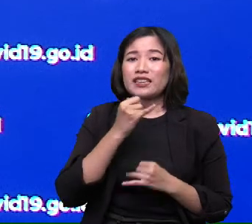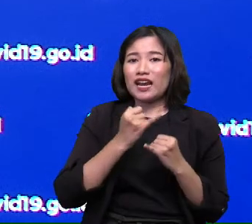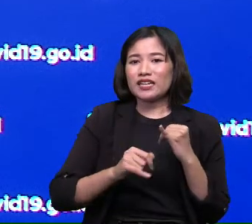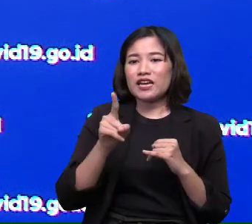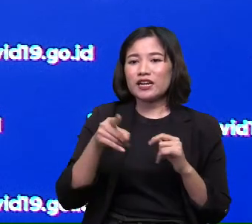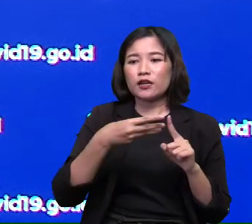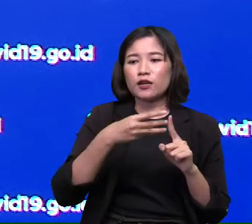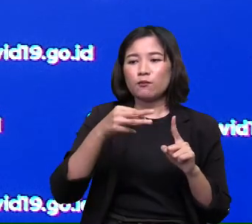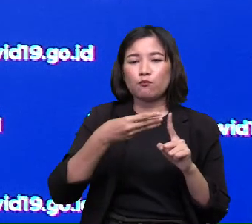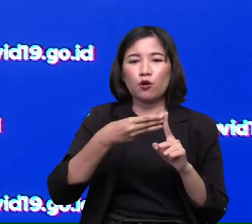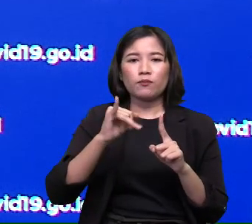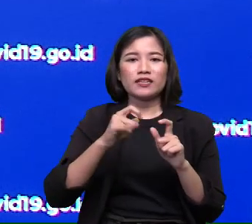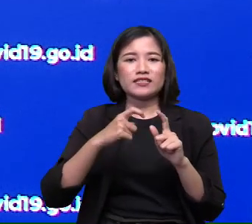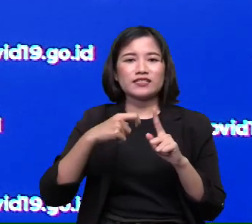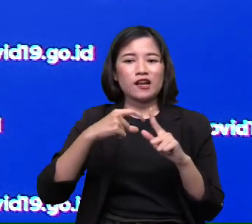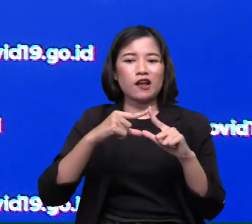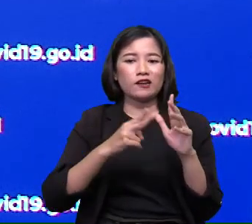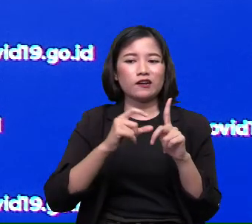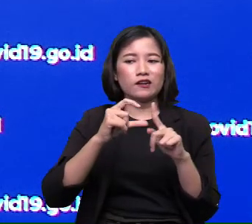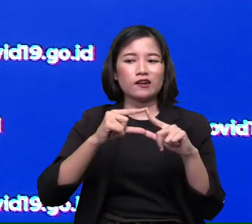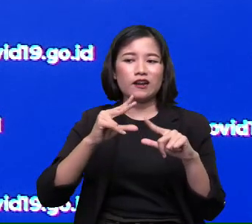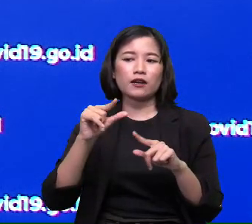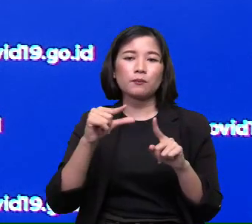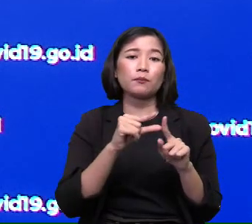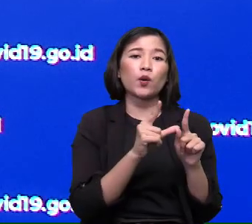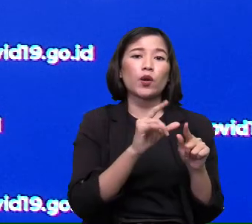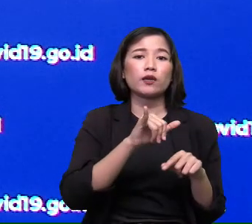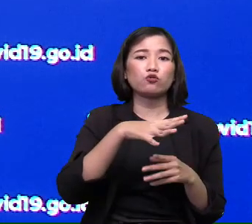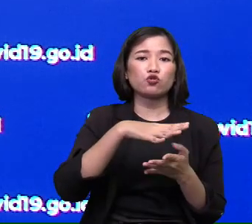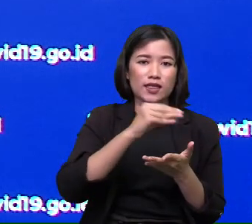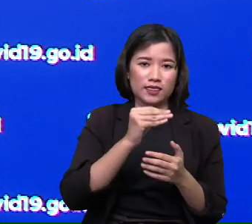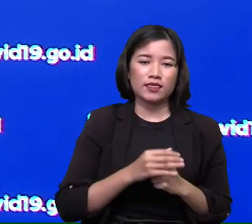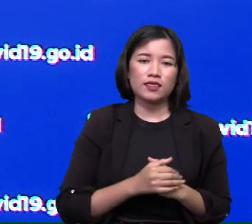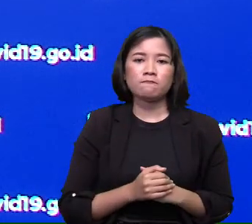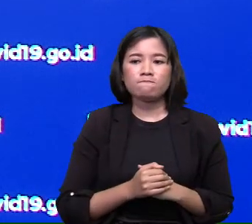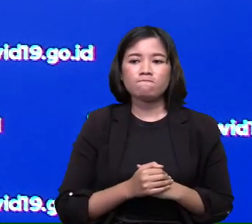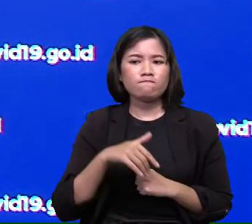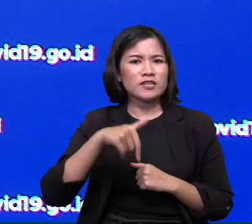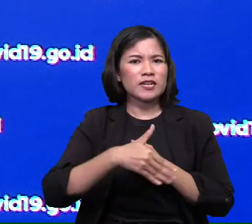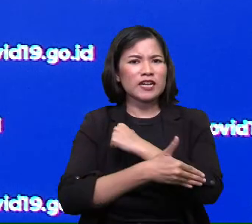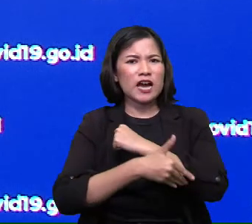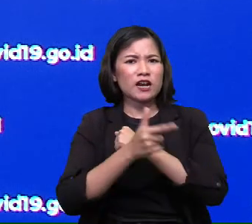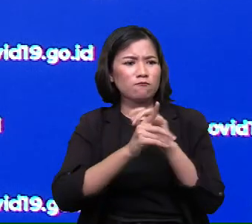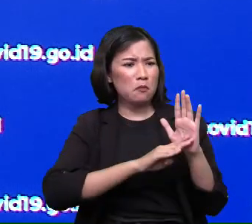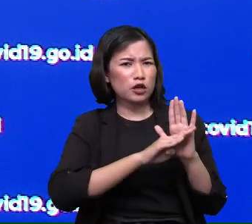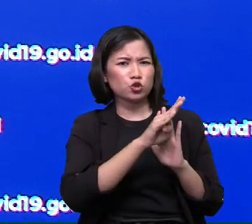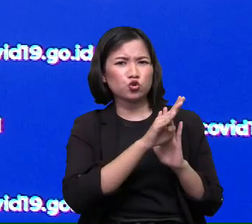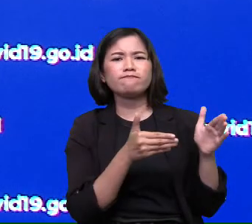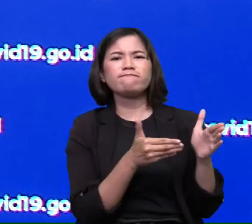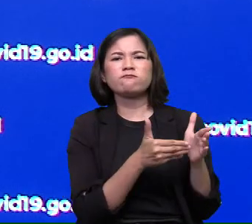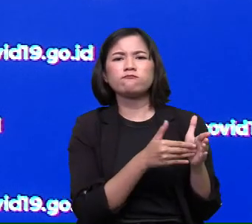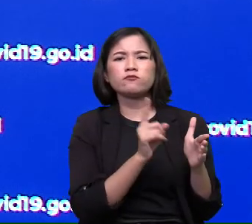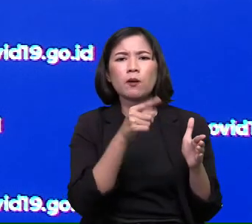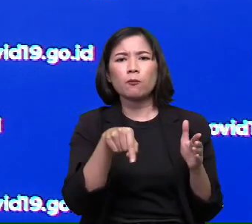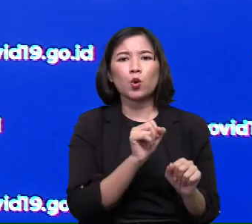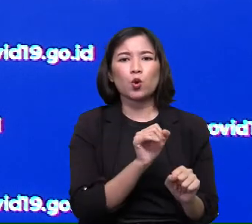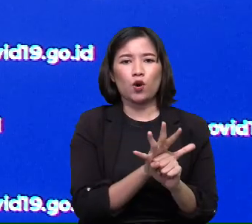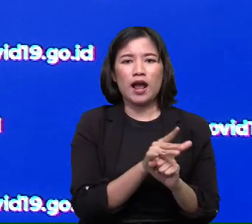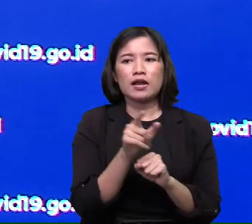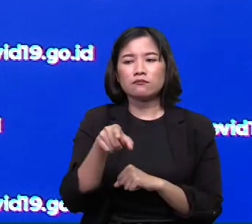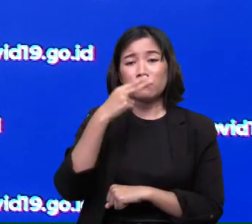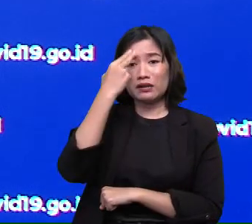Bop Iskandar PW pusat kemajuan Negeri terganggu selama dua tahun terakhir akibat konflik 19 ini apa tidak Ada cara lain